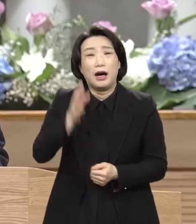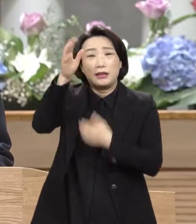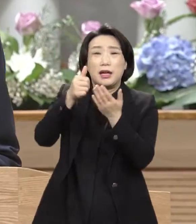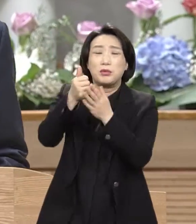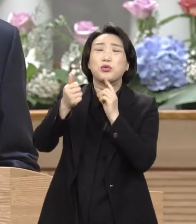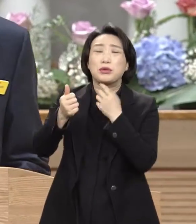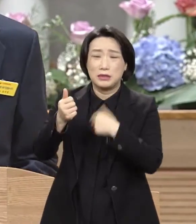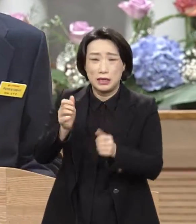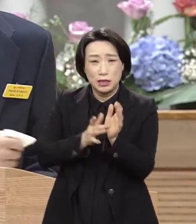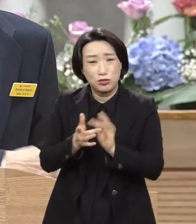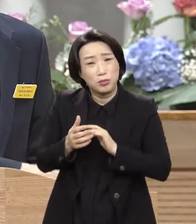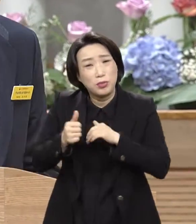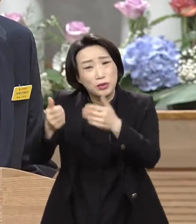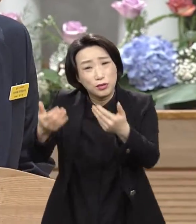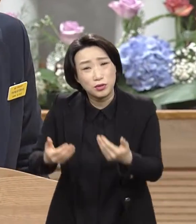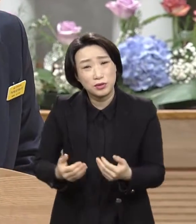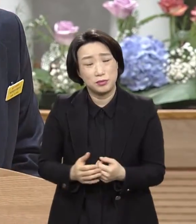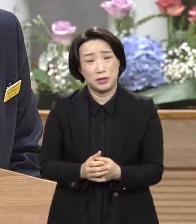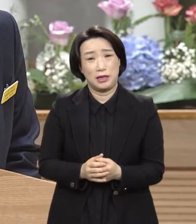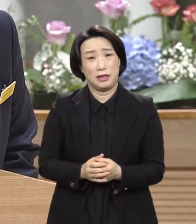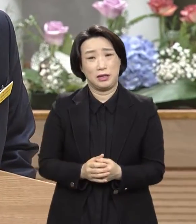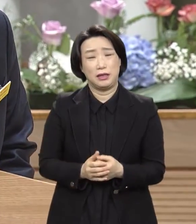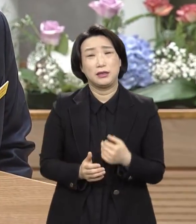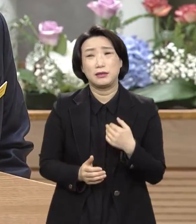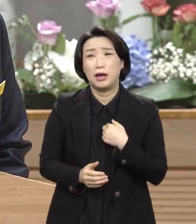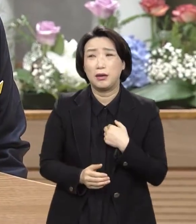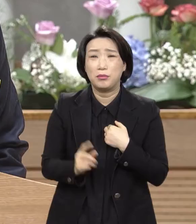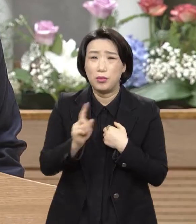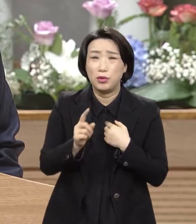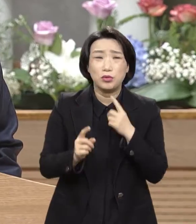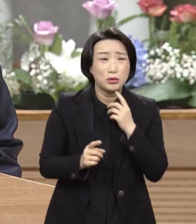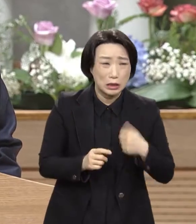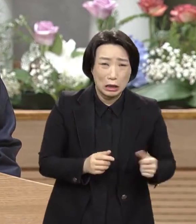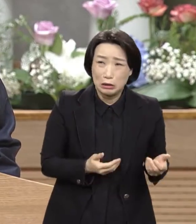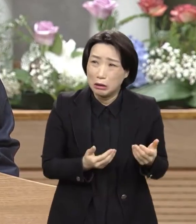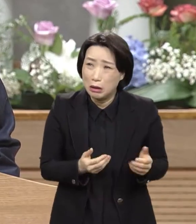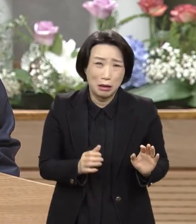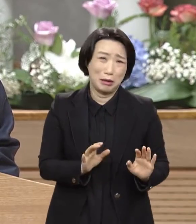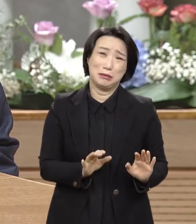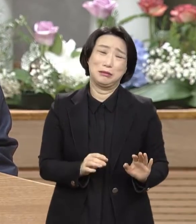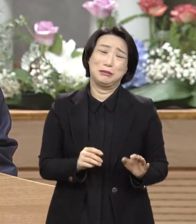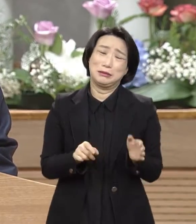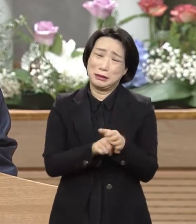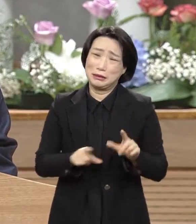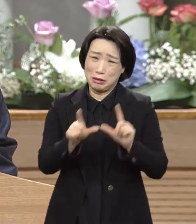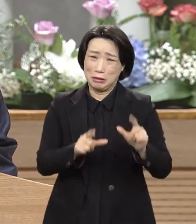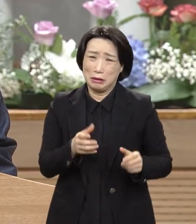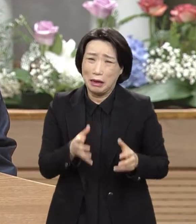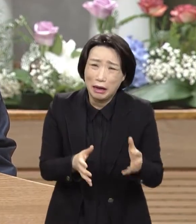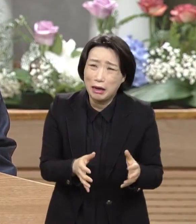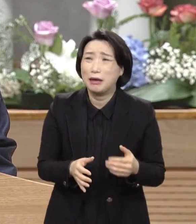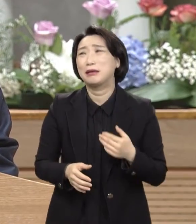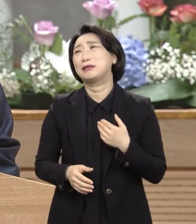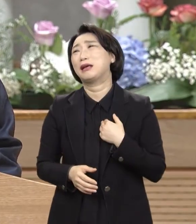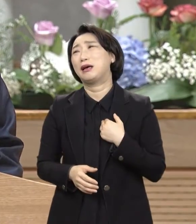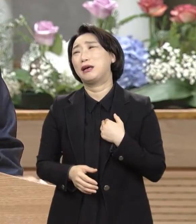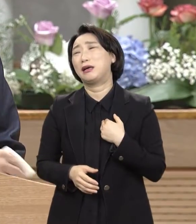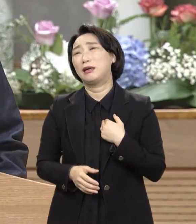하나님은 독생자 주셨는데 나는 독생자는커녕 신앙생활도 제대로 못하고